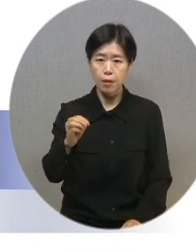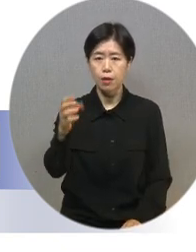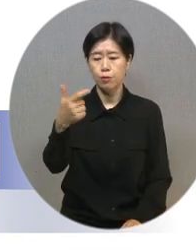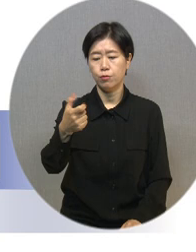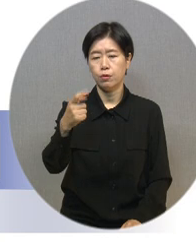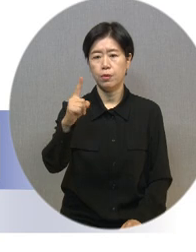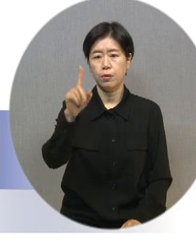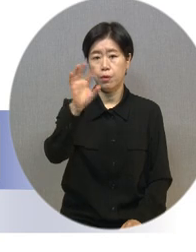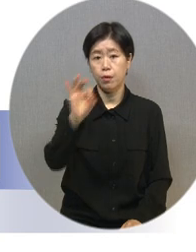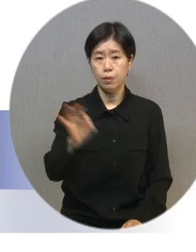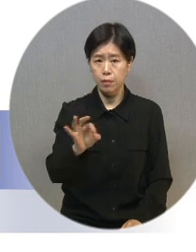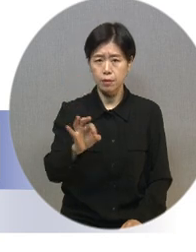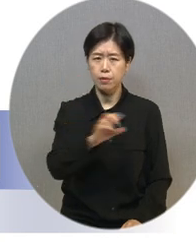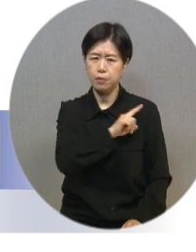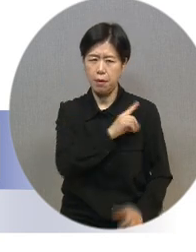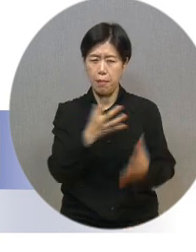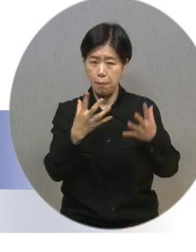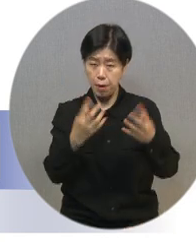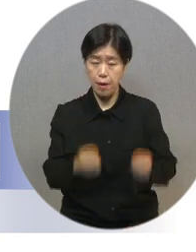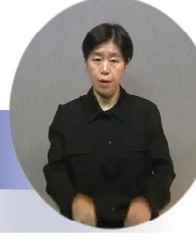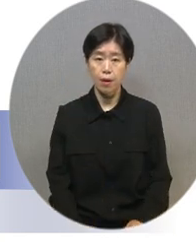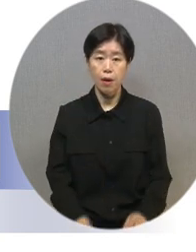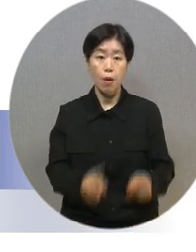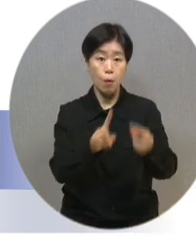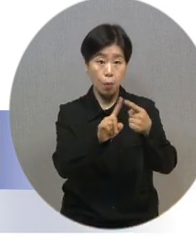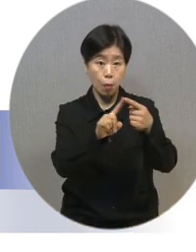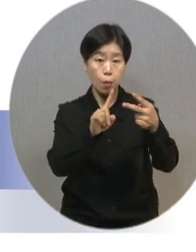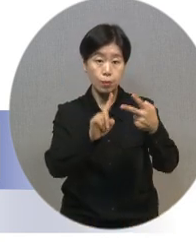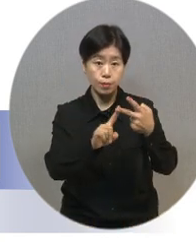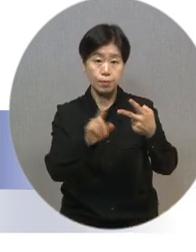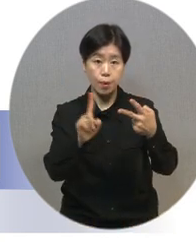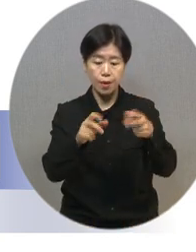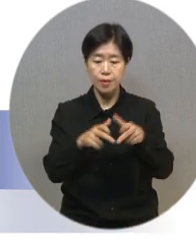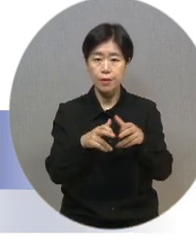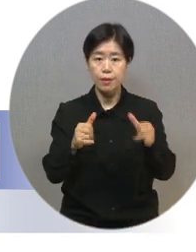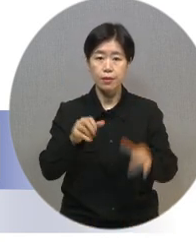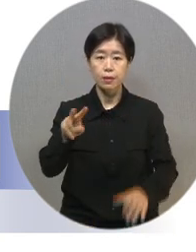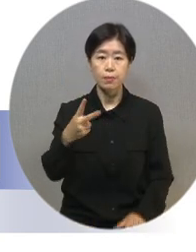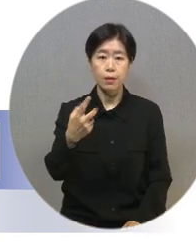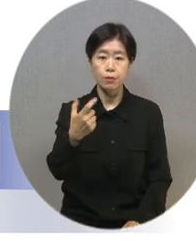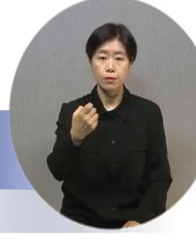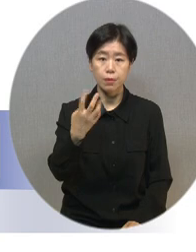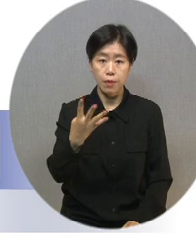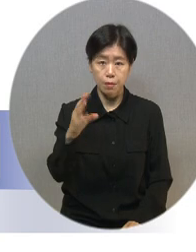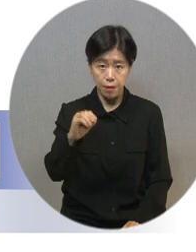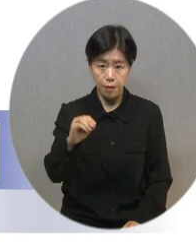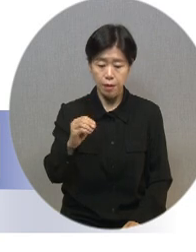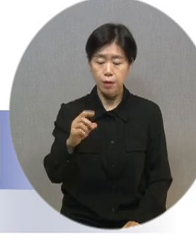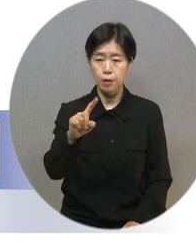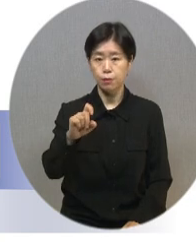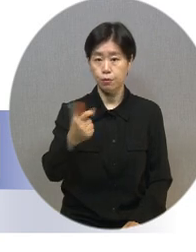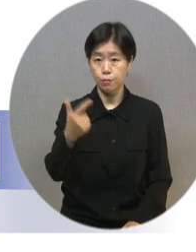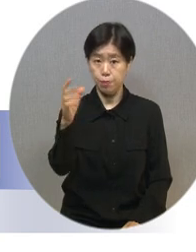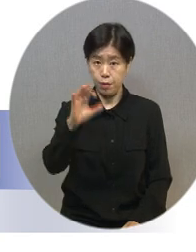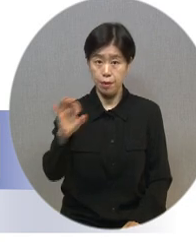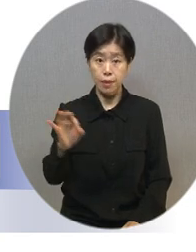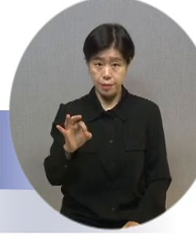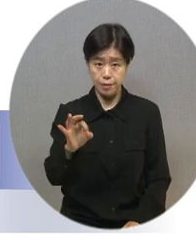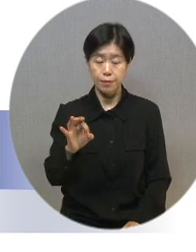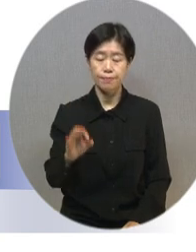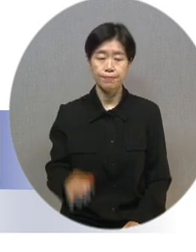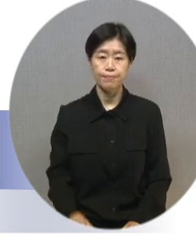61% 가장 높은 비율을 차지했고 다음으로 장애인이 264만 명으로 16%